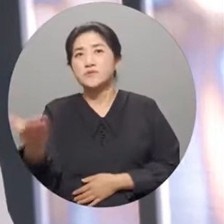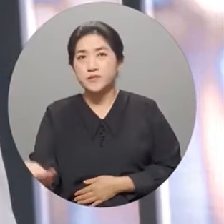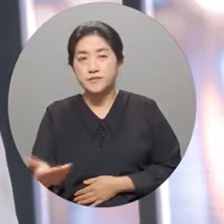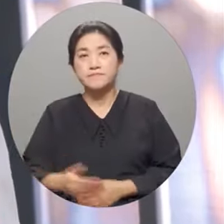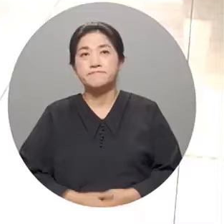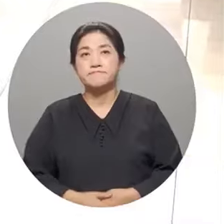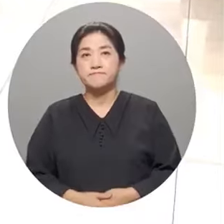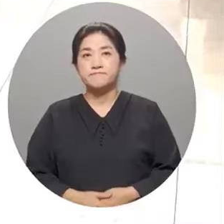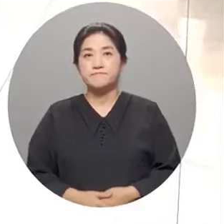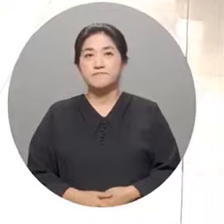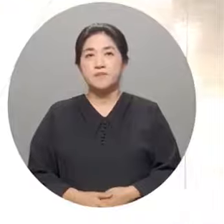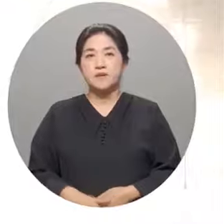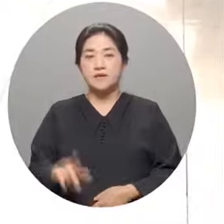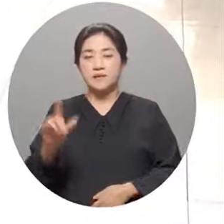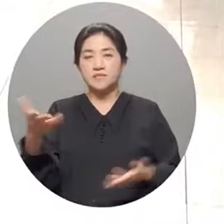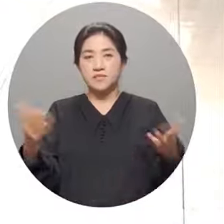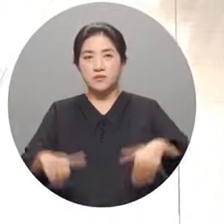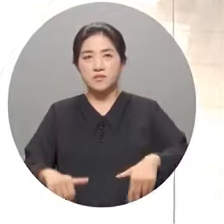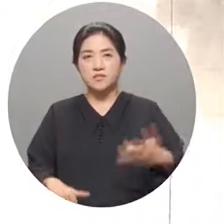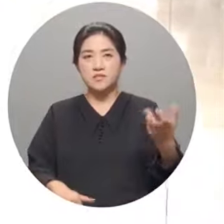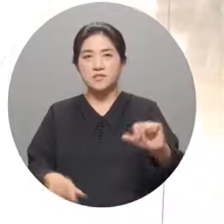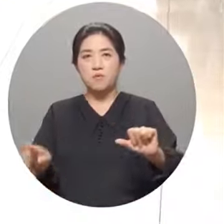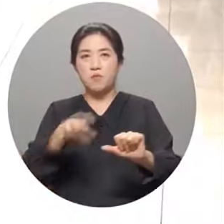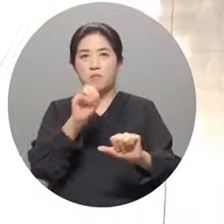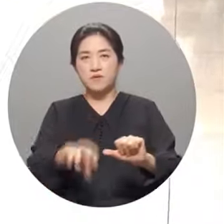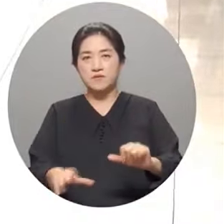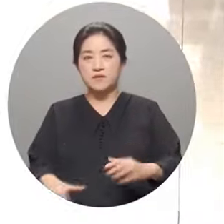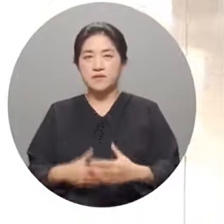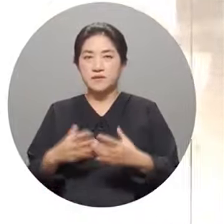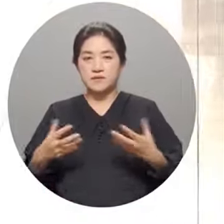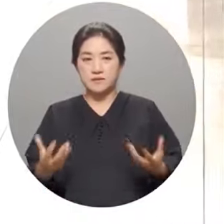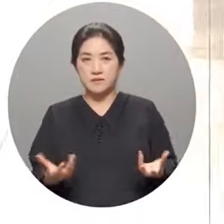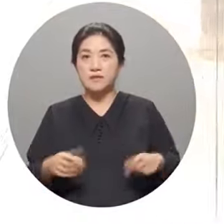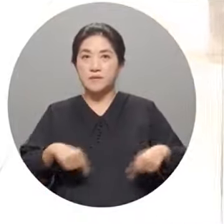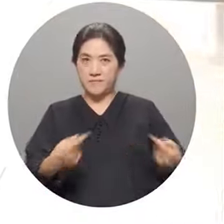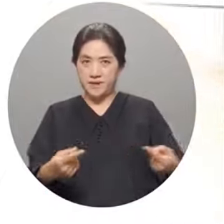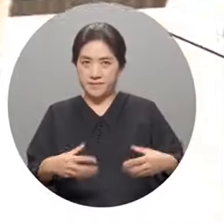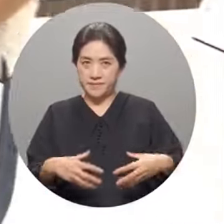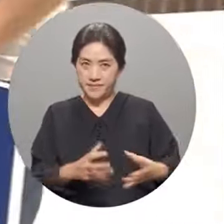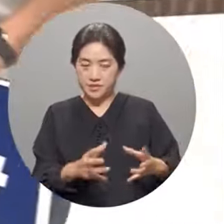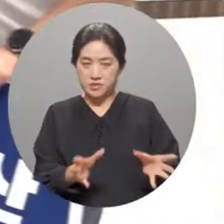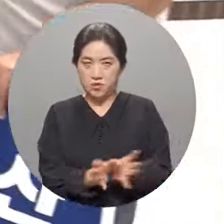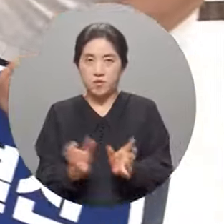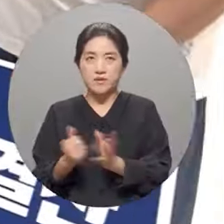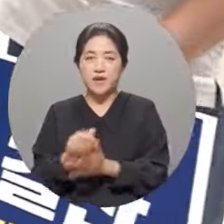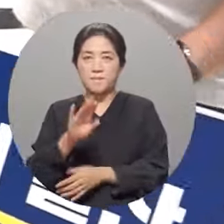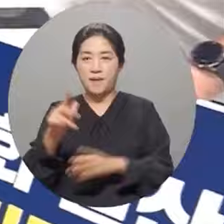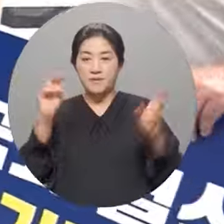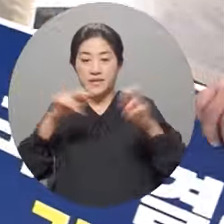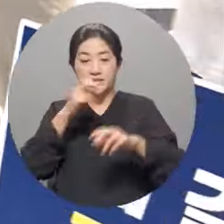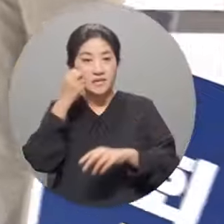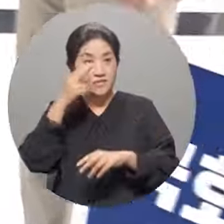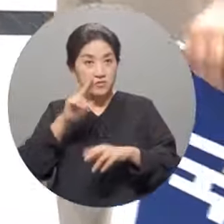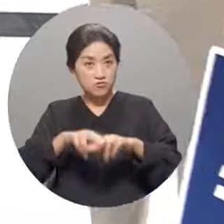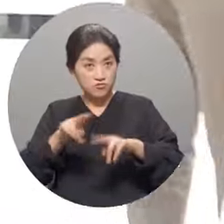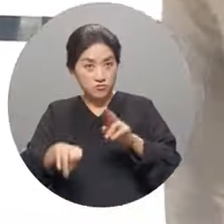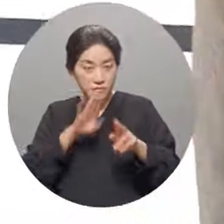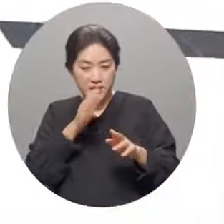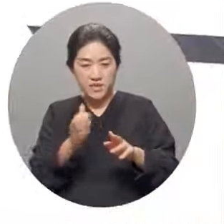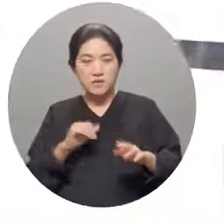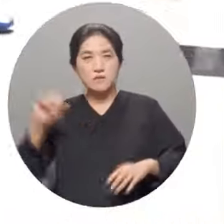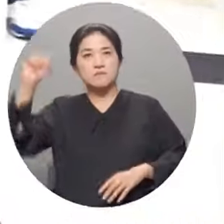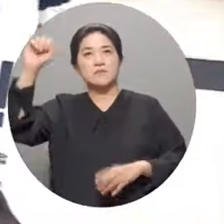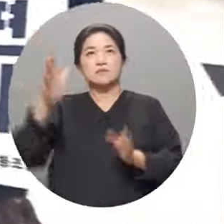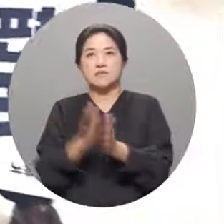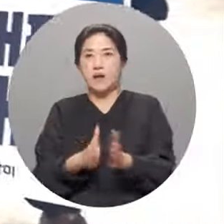KBS 직원의 약 75% 소속된 두 노조가 박민 사장의 임기 두 달를 남기고쟁이 절차에